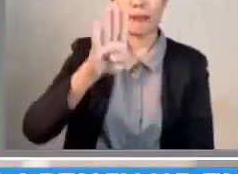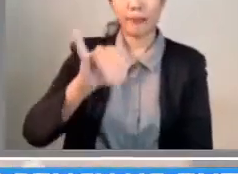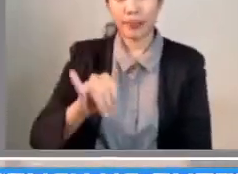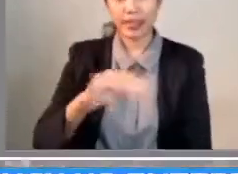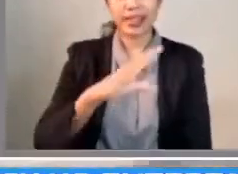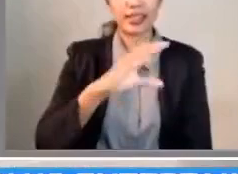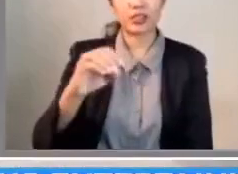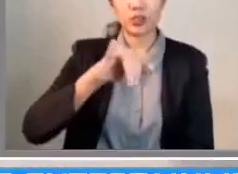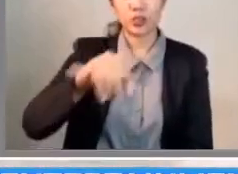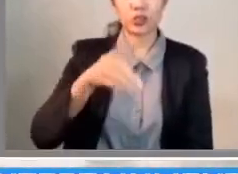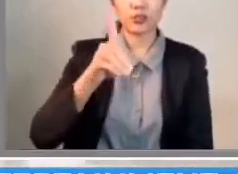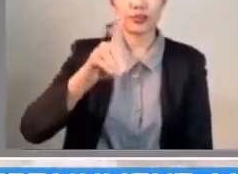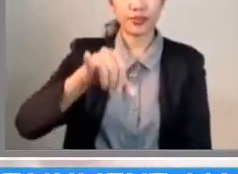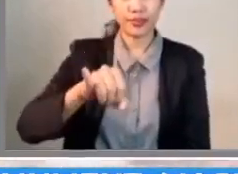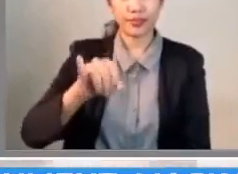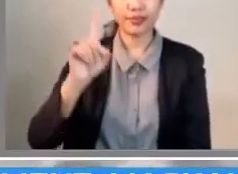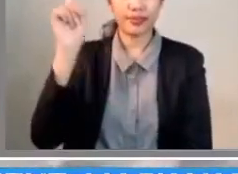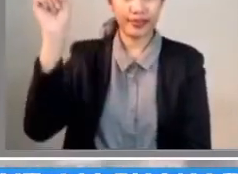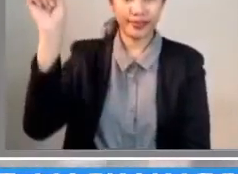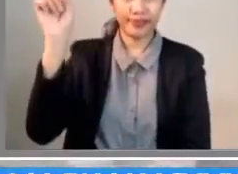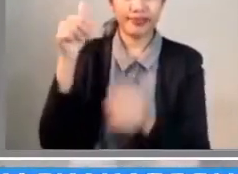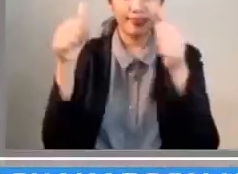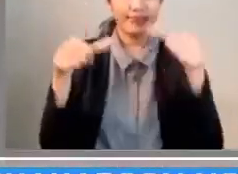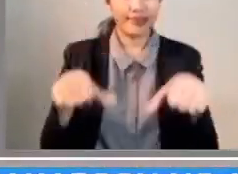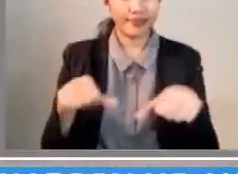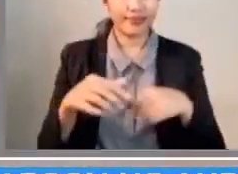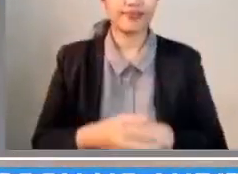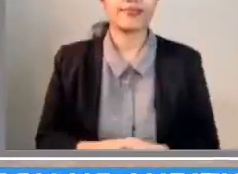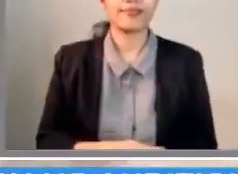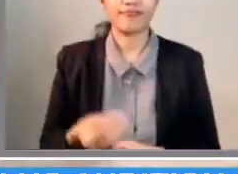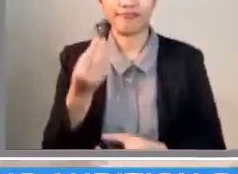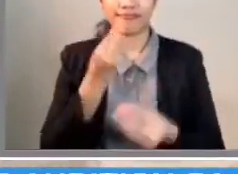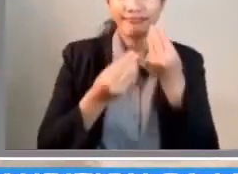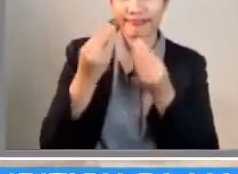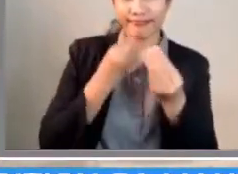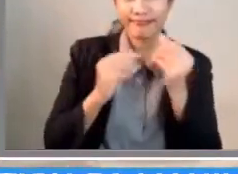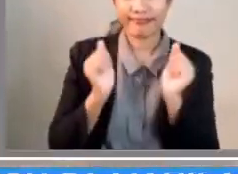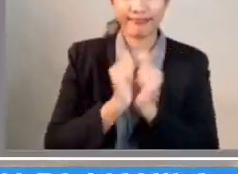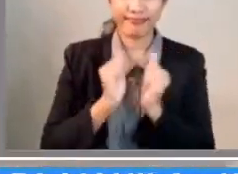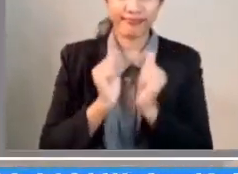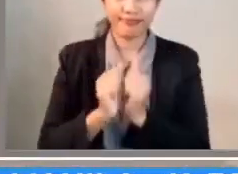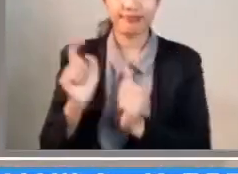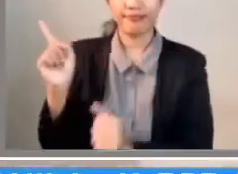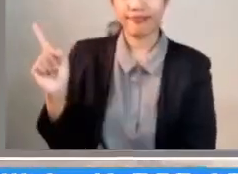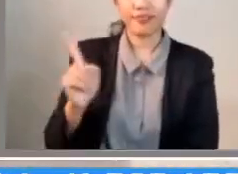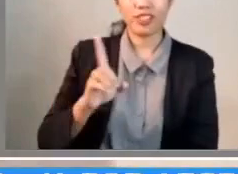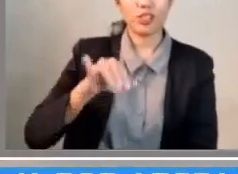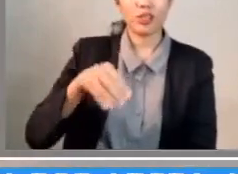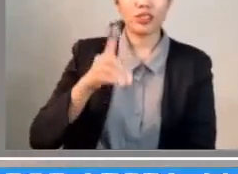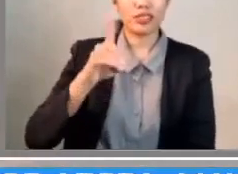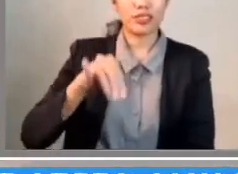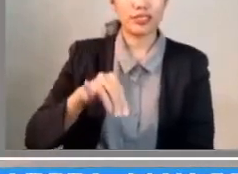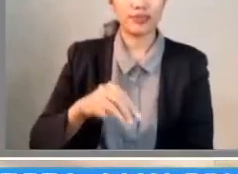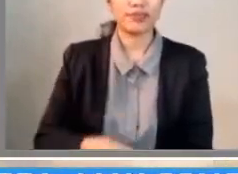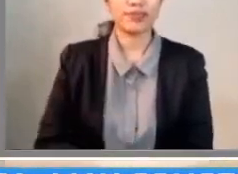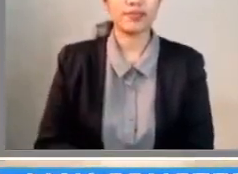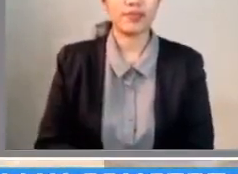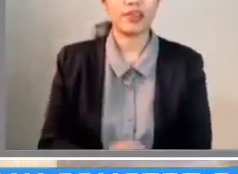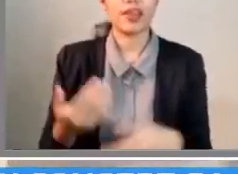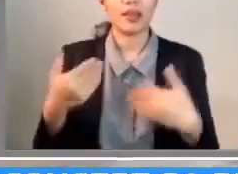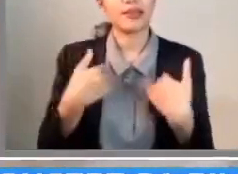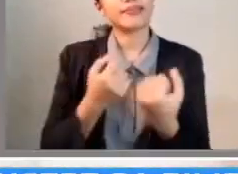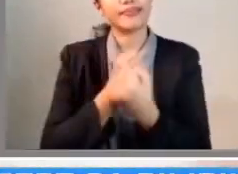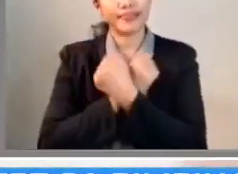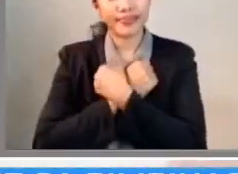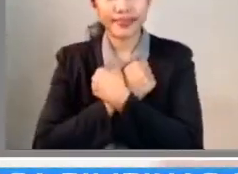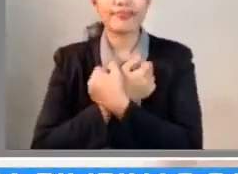Gabi, lumabas ang pagiging foodie niya kasama ang kanyang ati Jones. Sabi naman ni Jody, nagkaroon siya ng wonderful time with